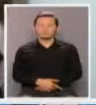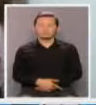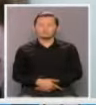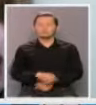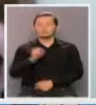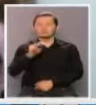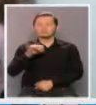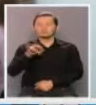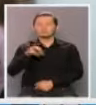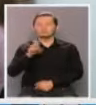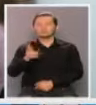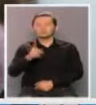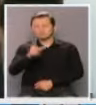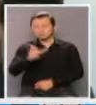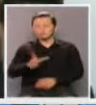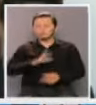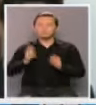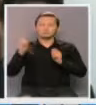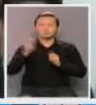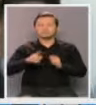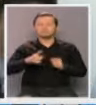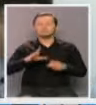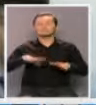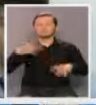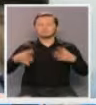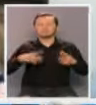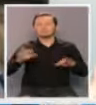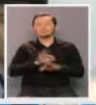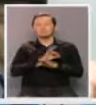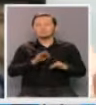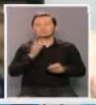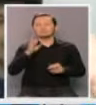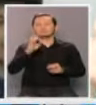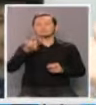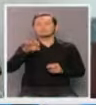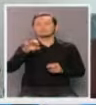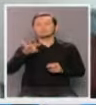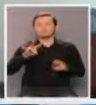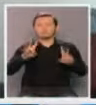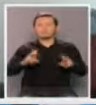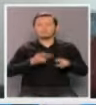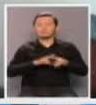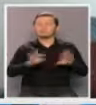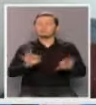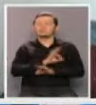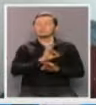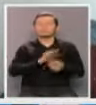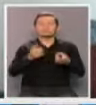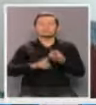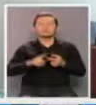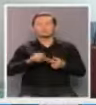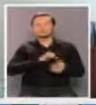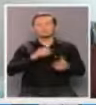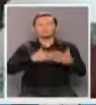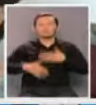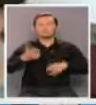Адильбек еще один участник конкурса, прибывший на мастер-класс. Он намерен исполнить песню певицы «Балдаурен». Произведение по своему содержанию наполнено